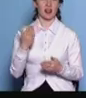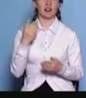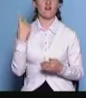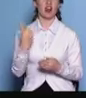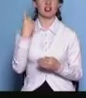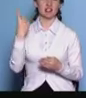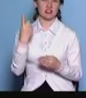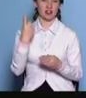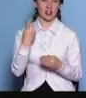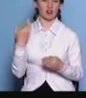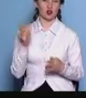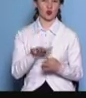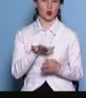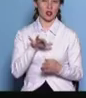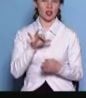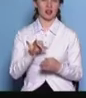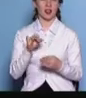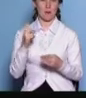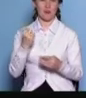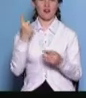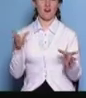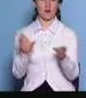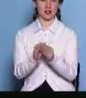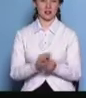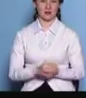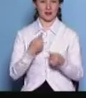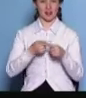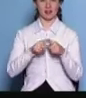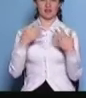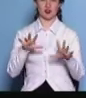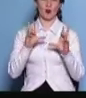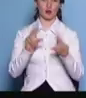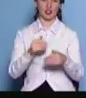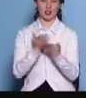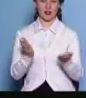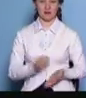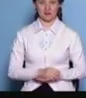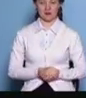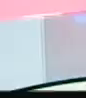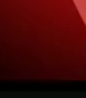впервые экспонируются вместе. На этом все. Удачи вам. До встречи.